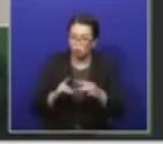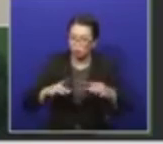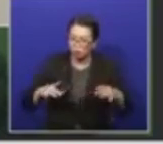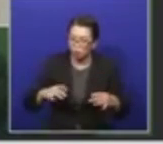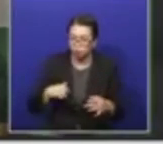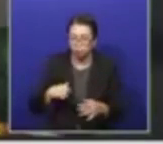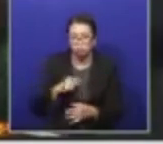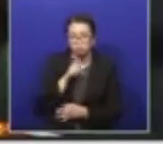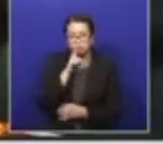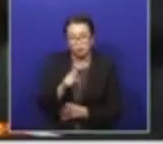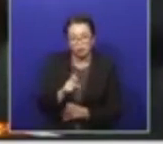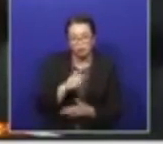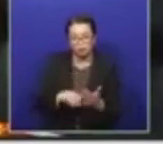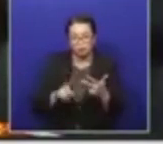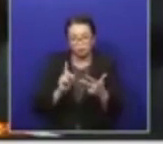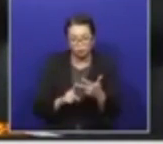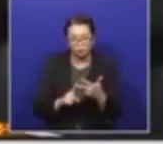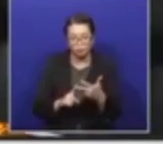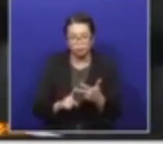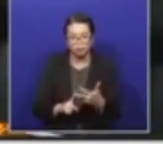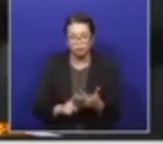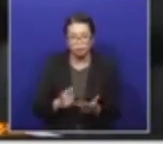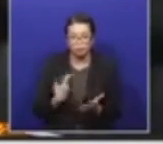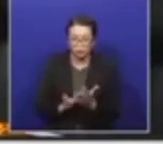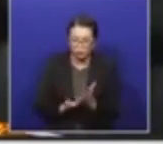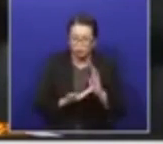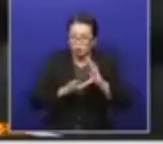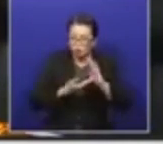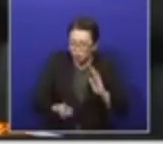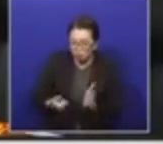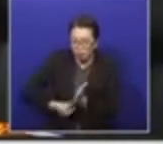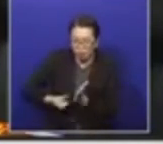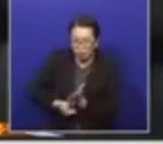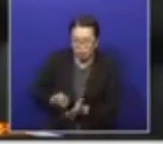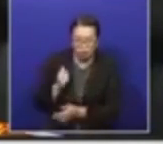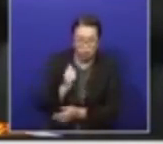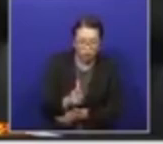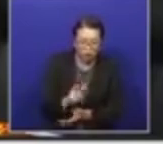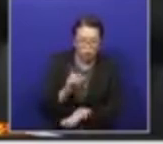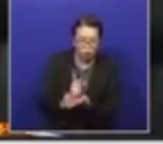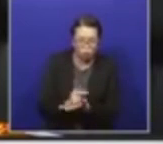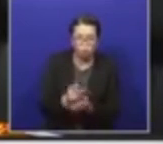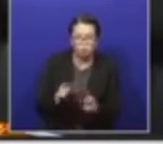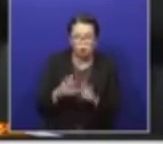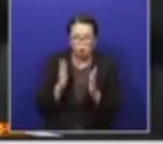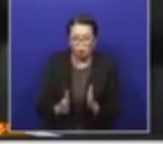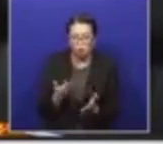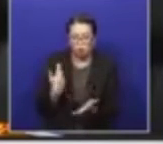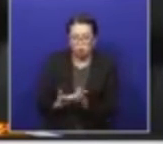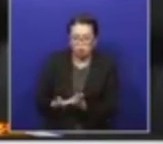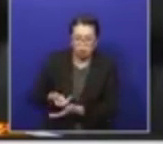นะครับว่างบประมาณของเรานี่ต้องยืมต้องกู้ต้องเอาภาษีมาแต่เงินตรงนี้เป็นเงินที่คนรวยหรือคนมีตังค์เขา